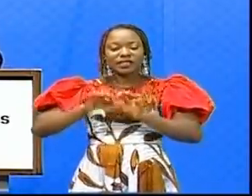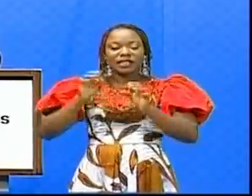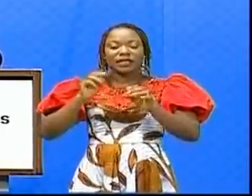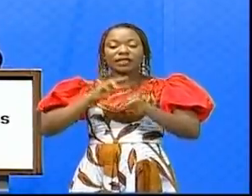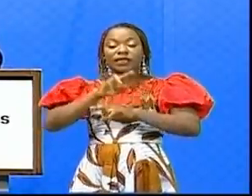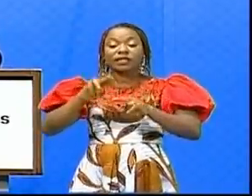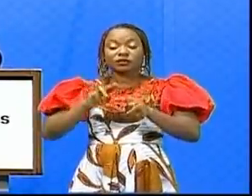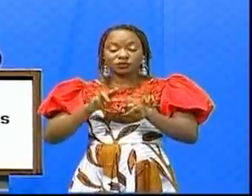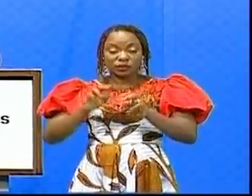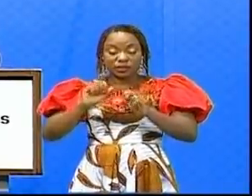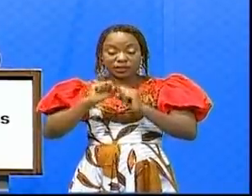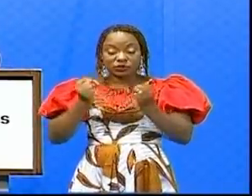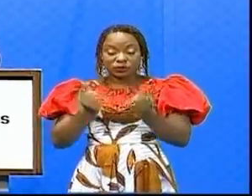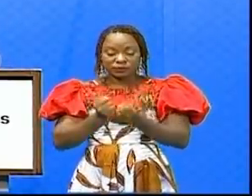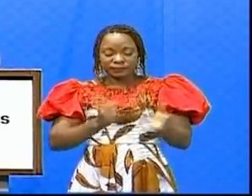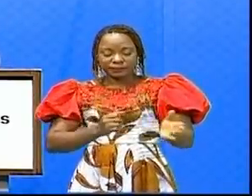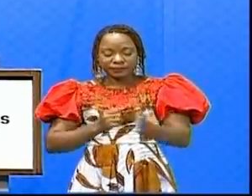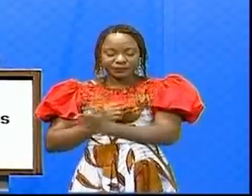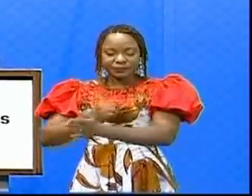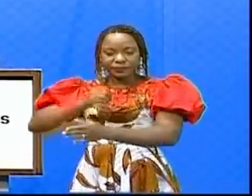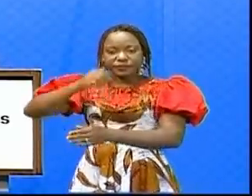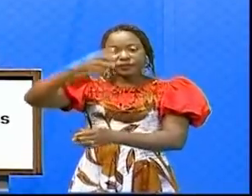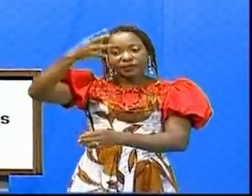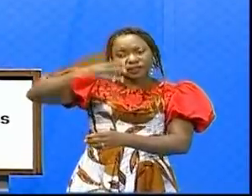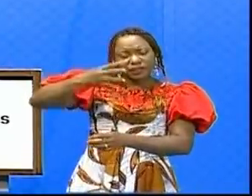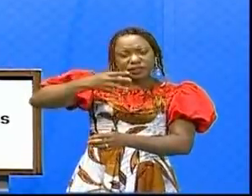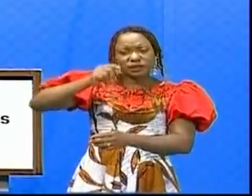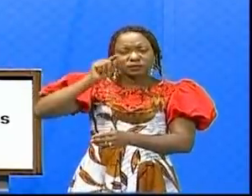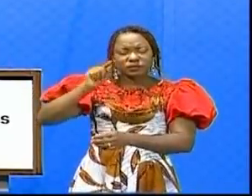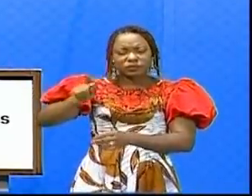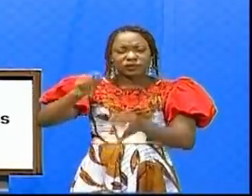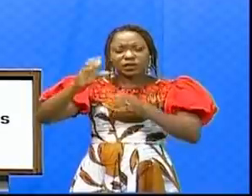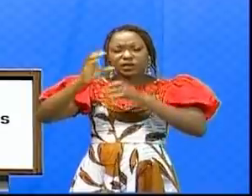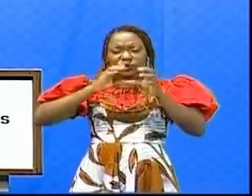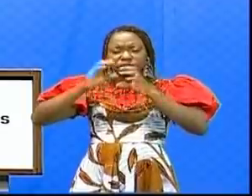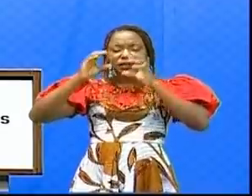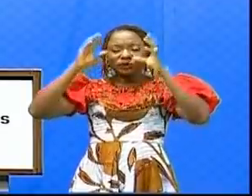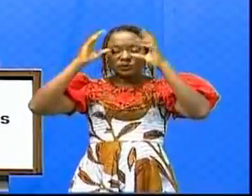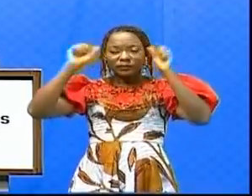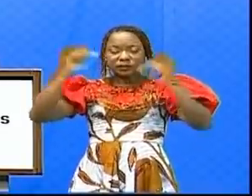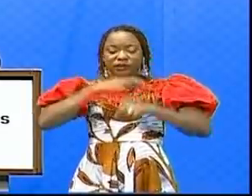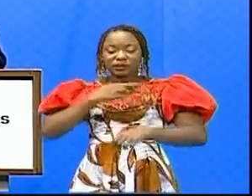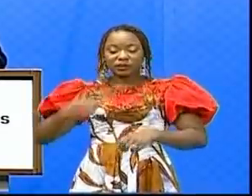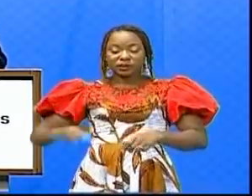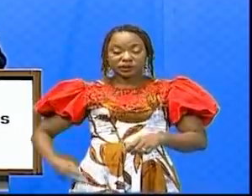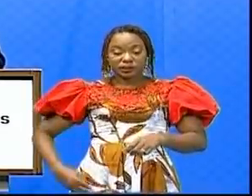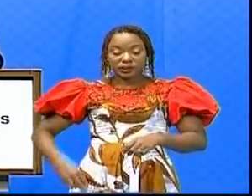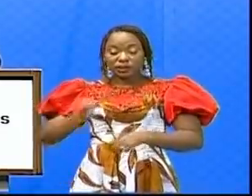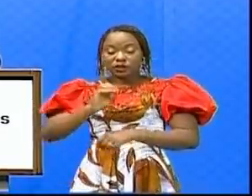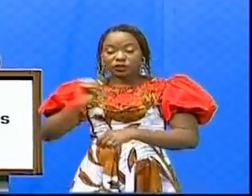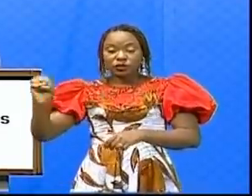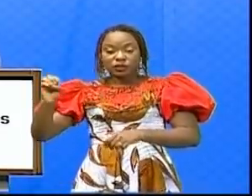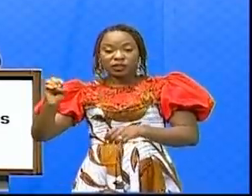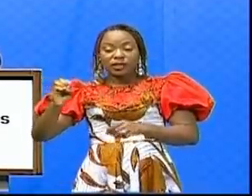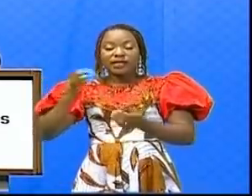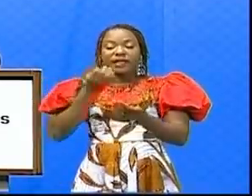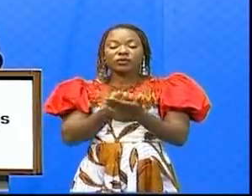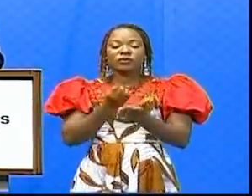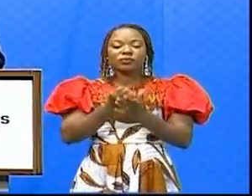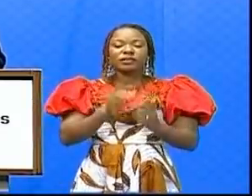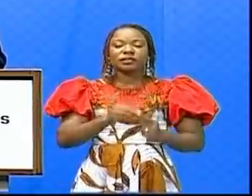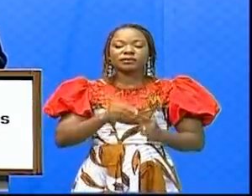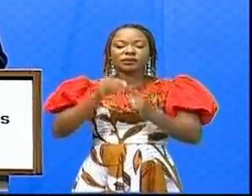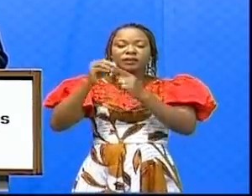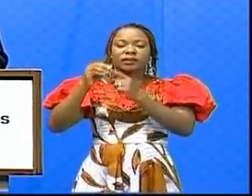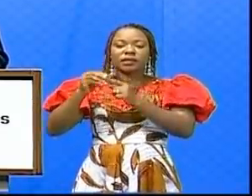Quatrième et dernier point de la communication du président de la République relatif à l'opérationnalisation de la zone économique spéciale de Maluku. Le président